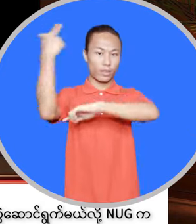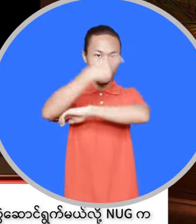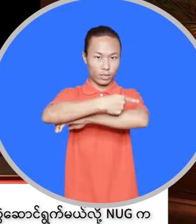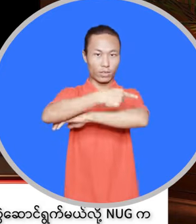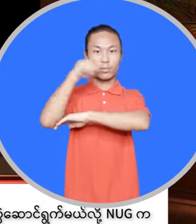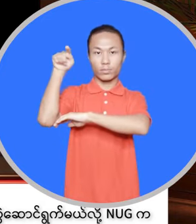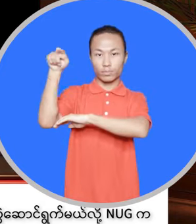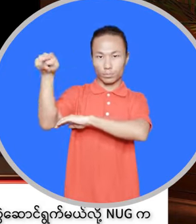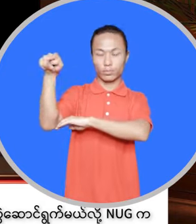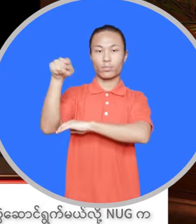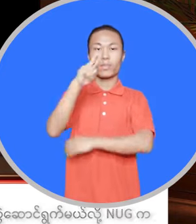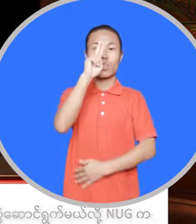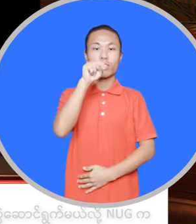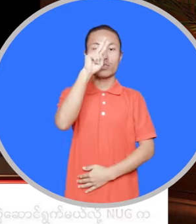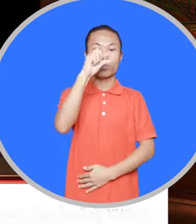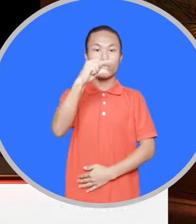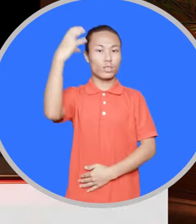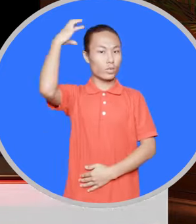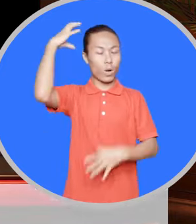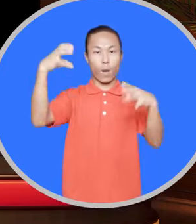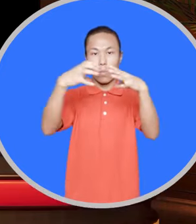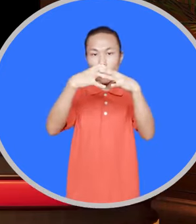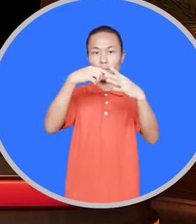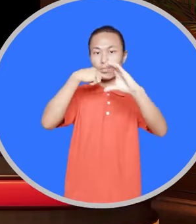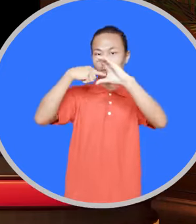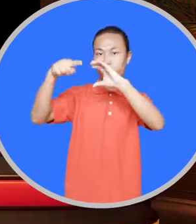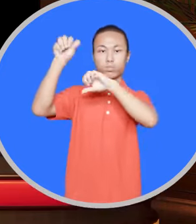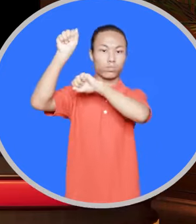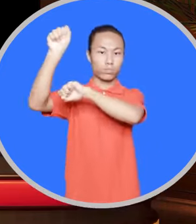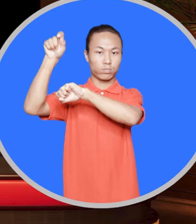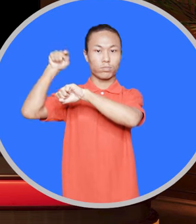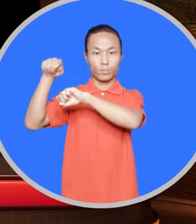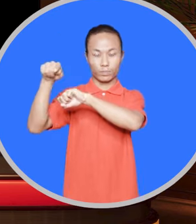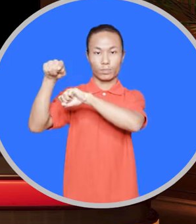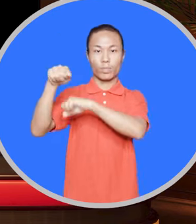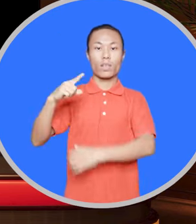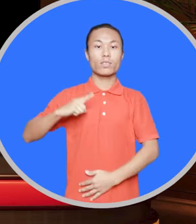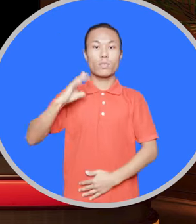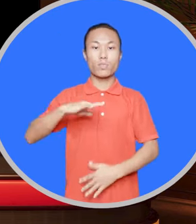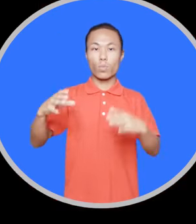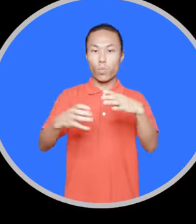ကဝါပြည်ငြိမ်းချမ်းရေးတည်ထောင်မှု35နှစ်ပြည့်ကိုဂုဏ်ပြုသူဝင်လွှာပေးပို့ခဲ့တဲ့သတ